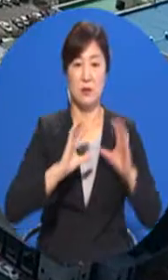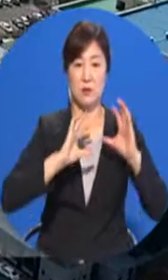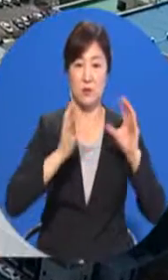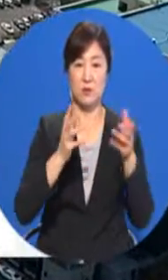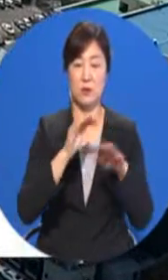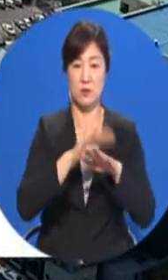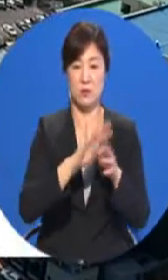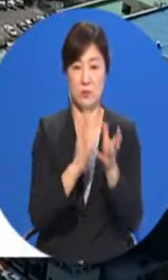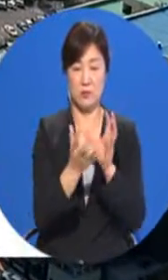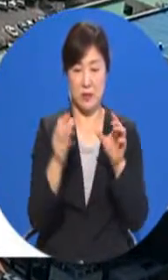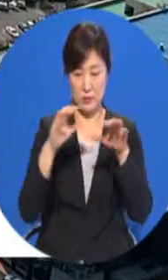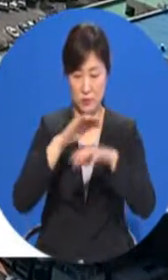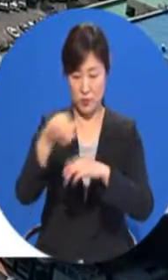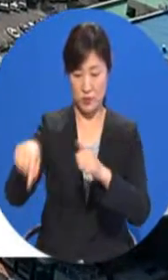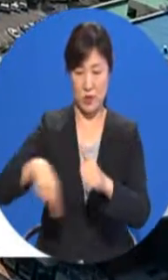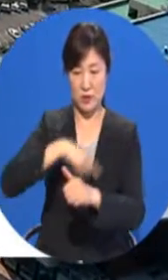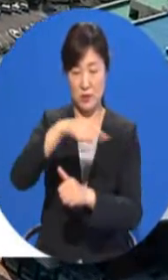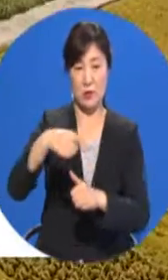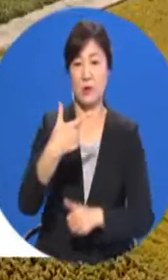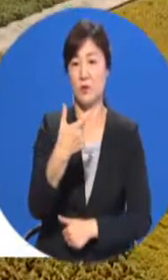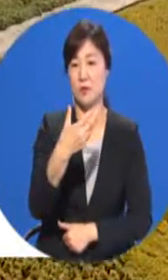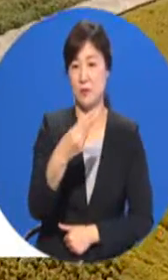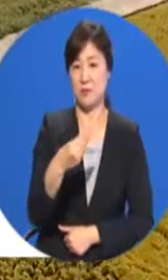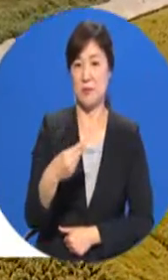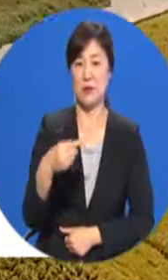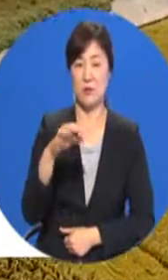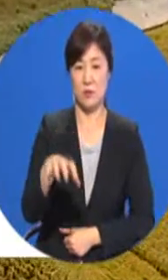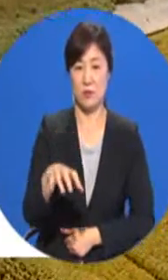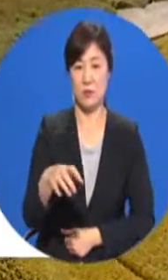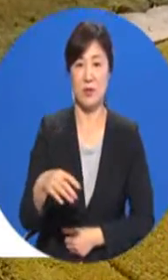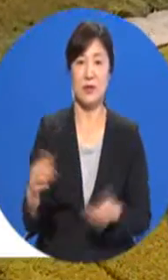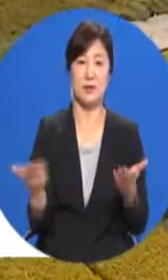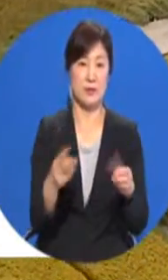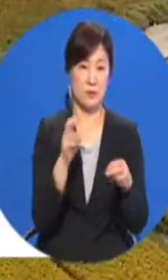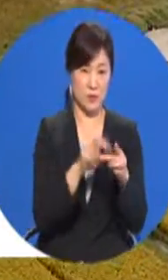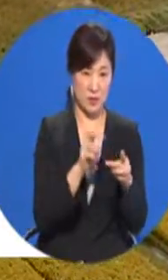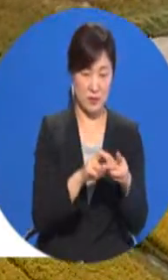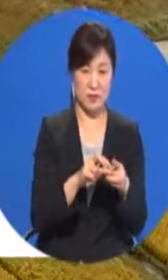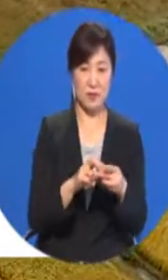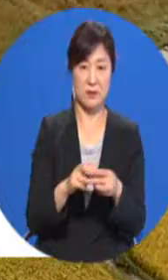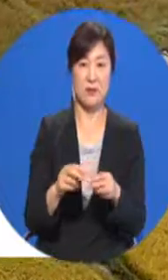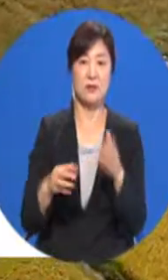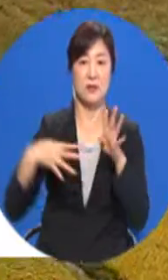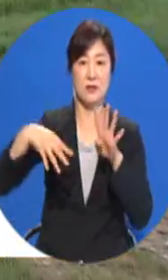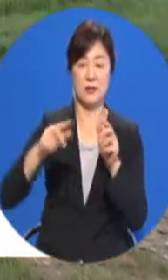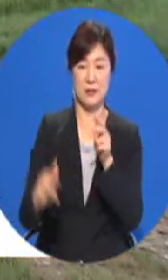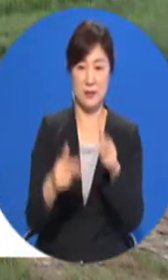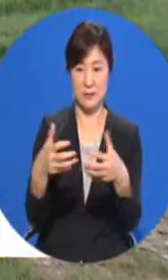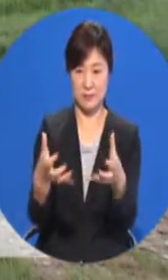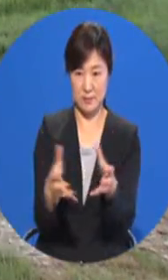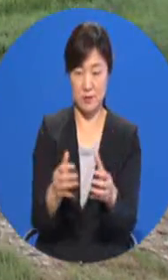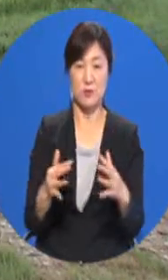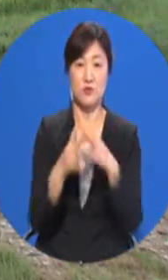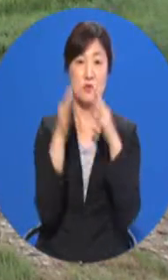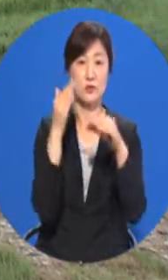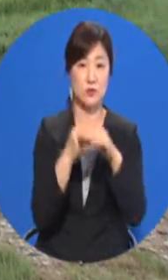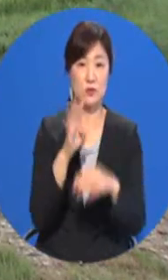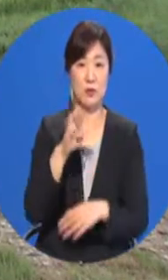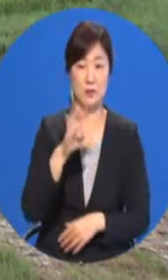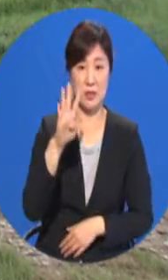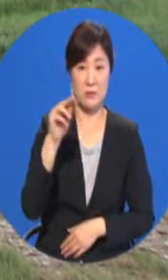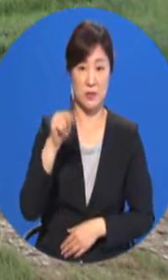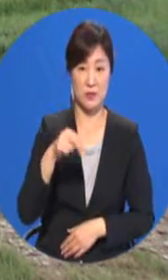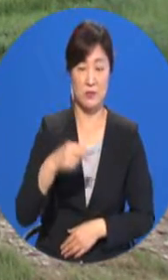제곱미터에 이르는 곳으로 자벌드 공사가 시작됐고 4차 산업 클러스터도 구축되고 있습니다. 44만